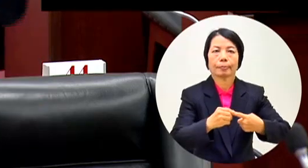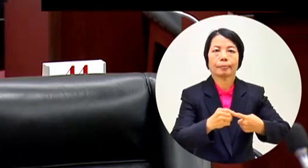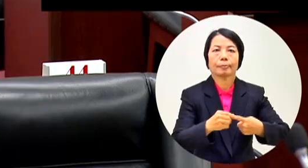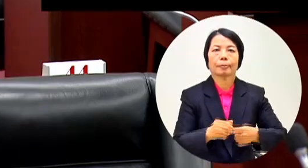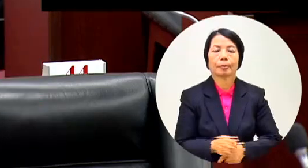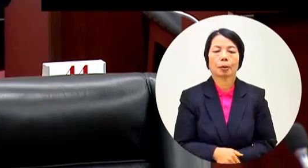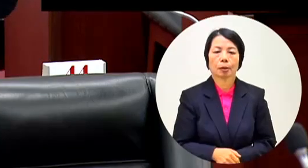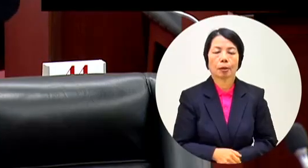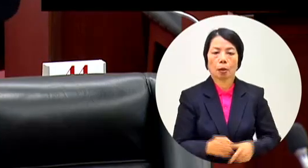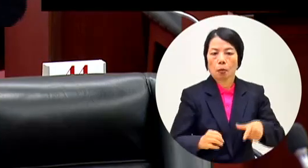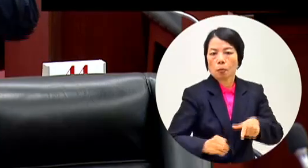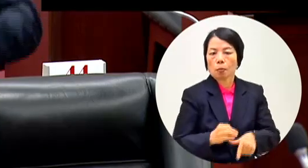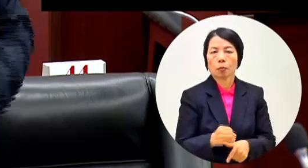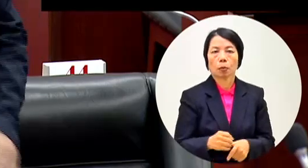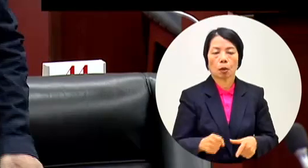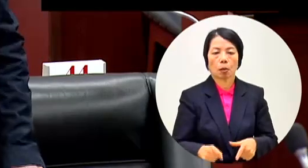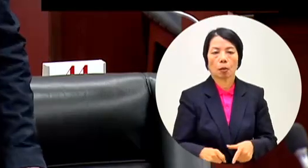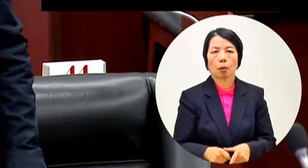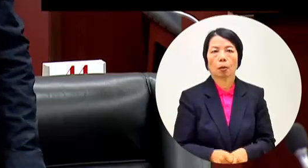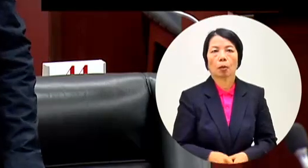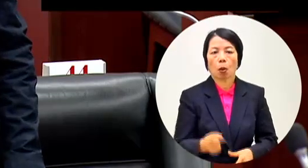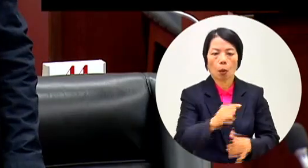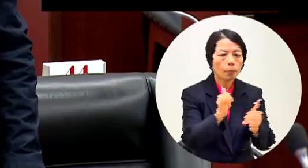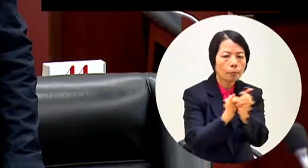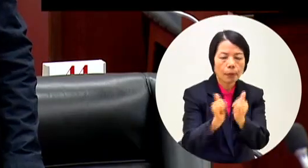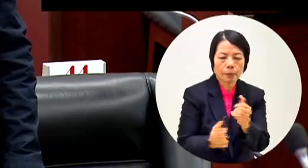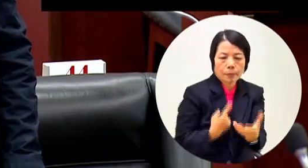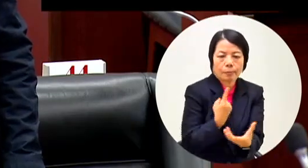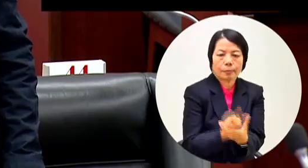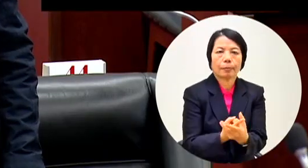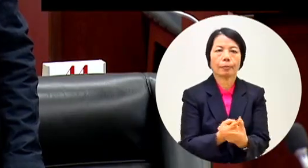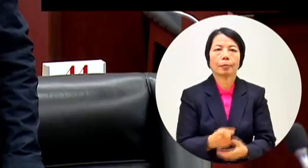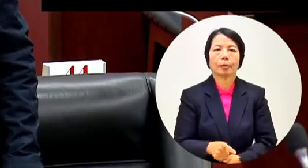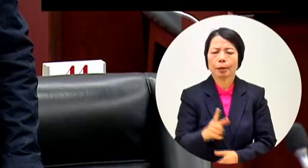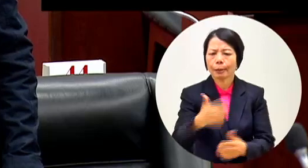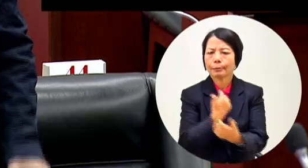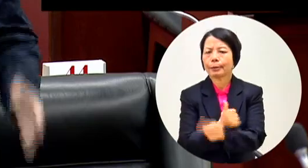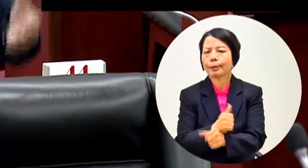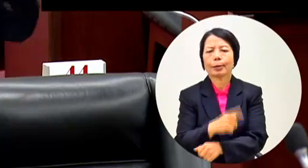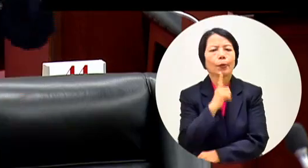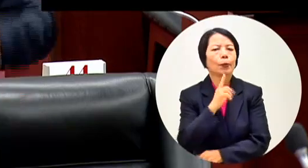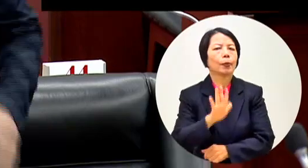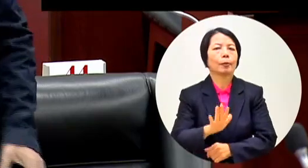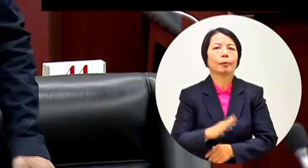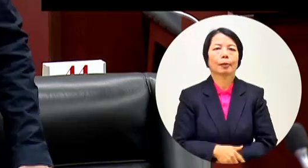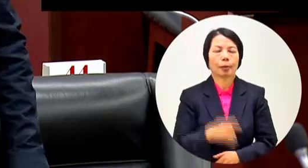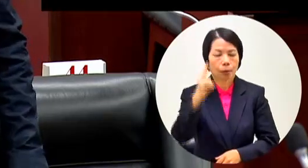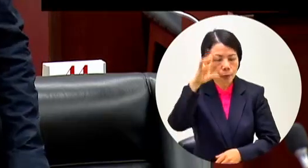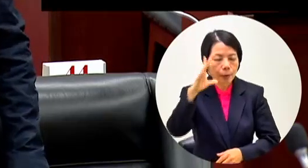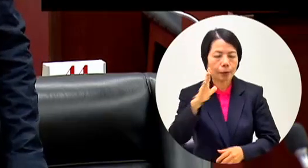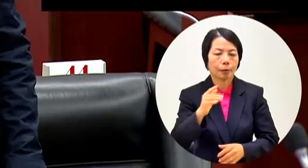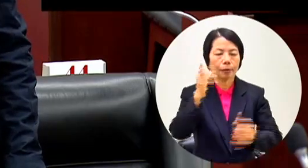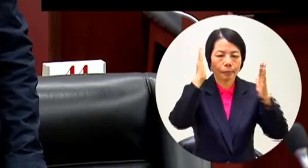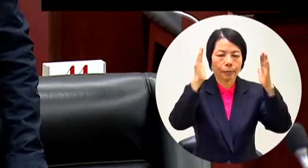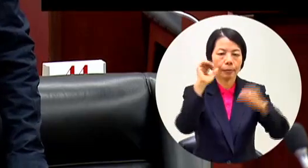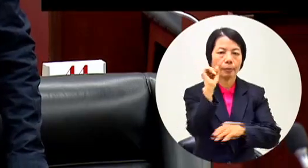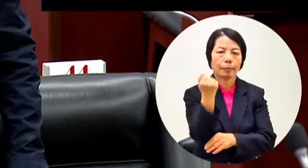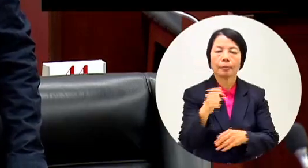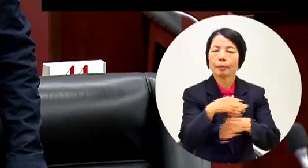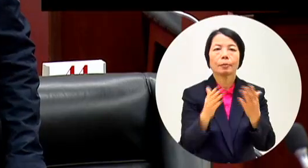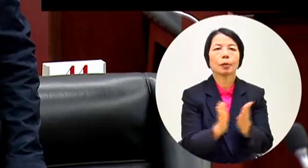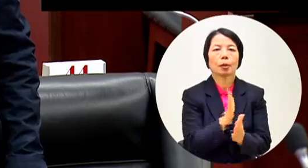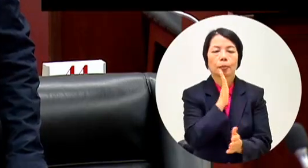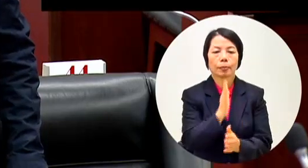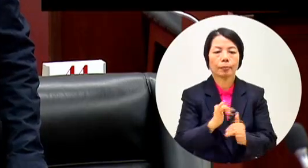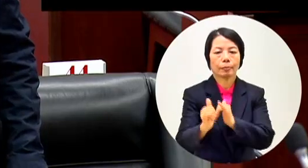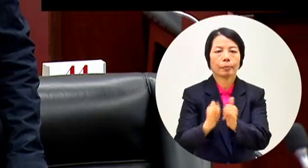民参与做，现在做有经验的吼，很多争议性的或创新的，都应该透过我们的所谓的公民机制审议，